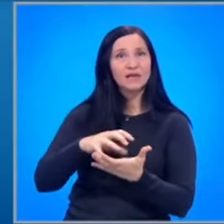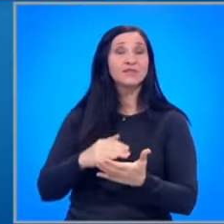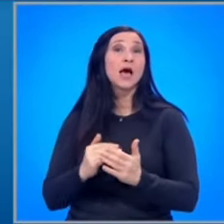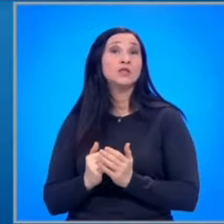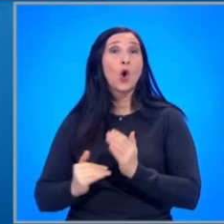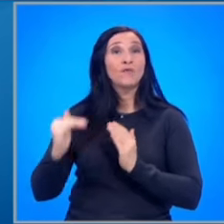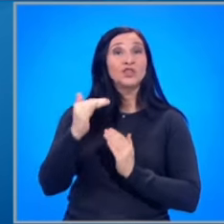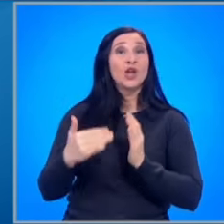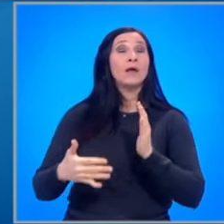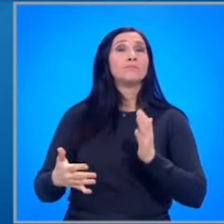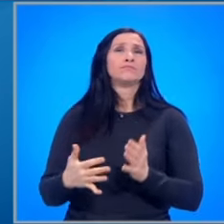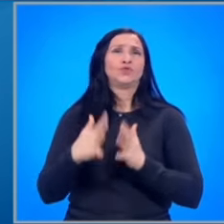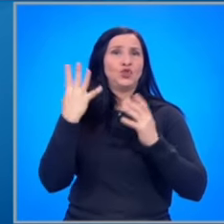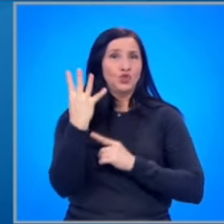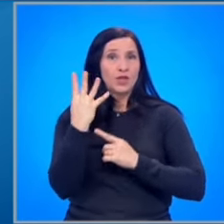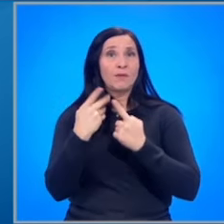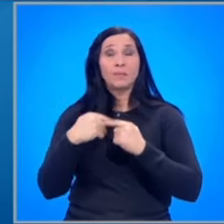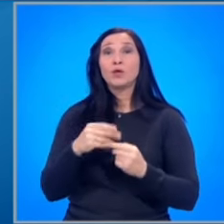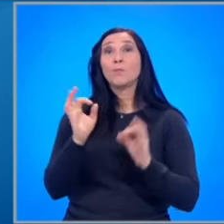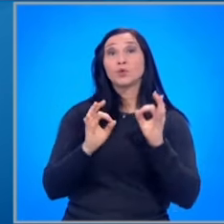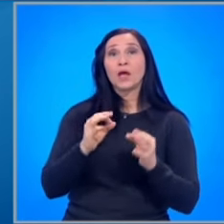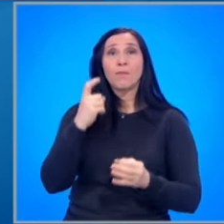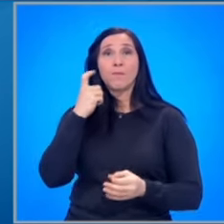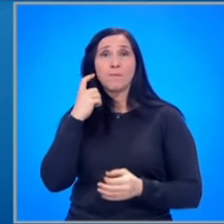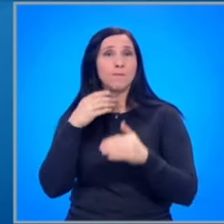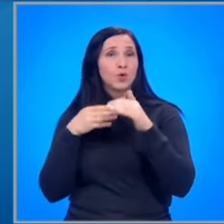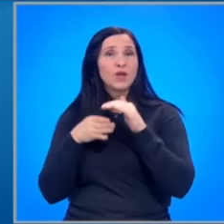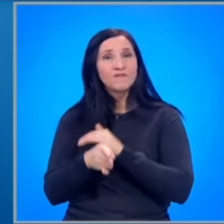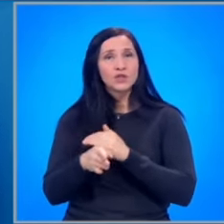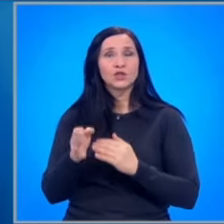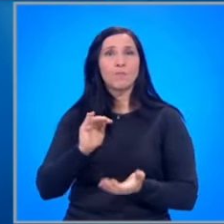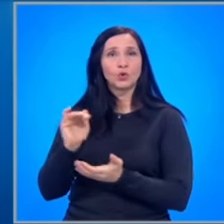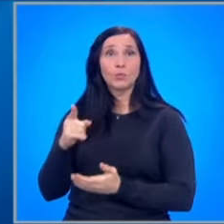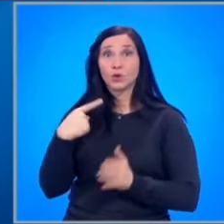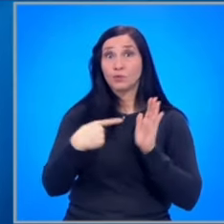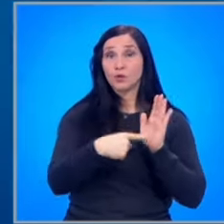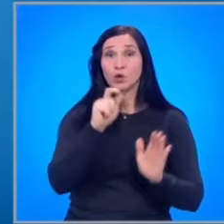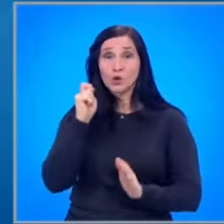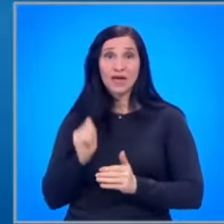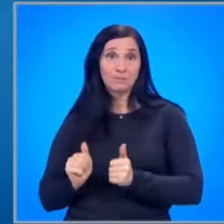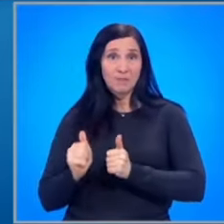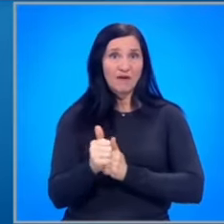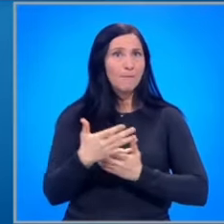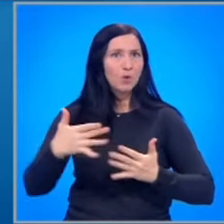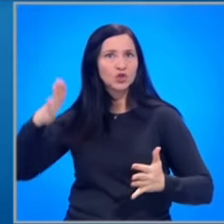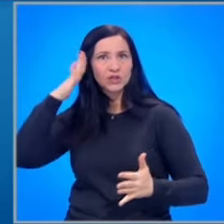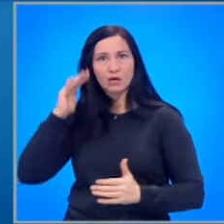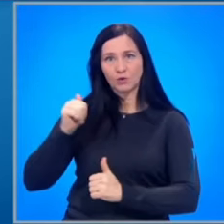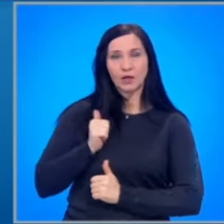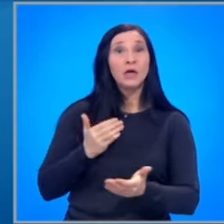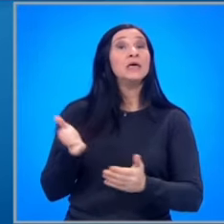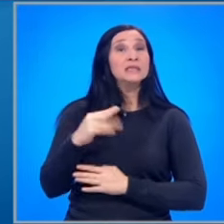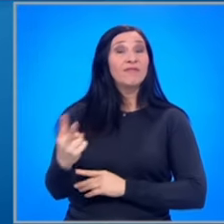пъти като процент от брутния вътрешен продукт. По този показател Украина изпреварва повечето страни от НАТО. След 2014